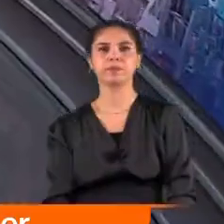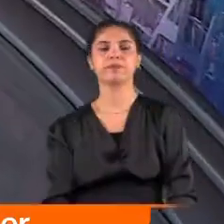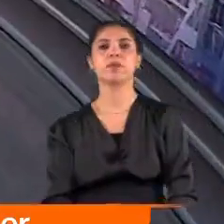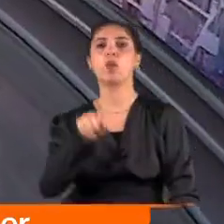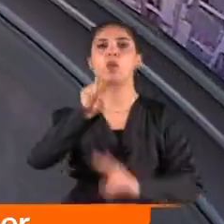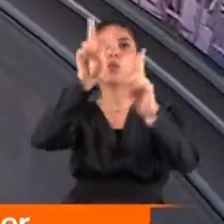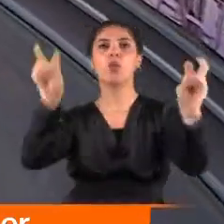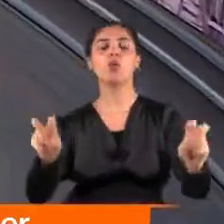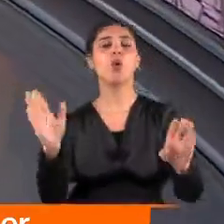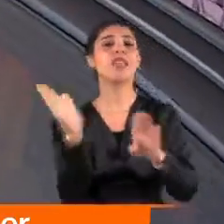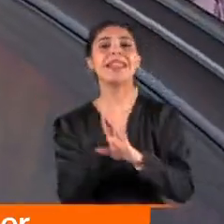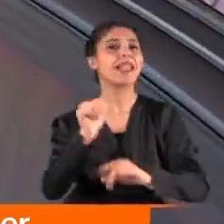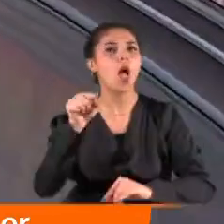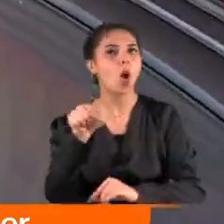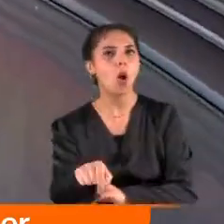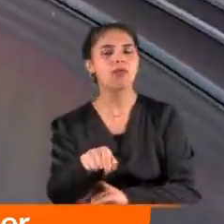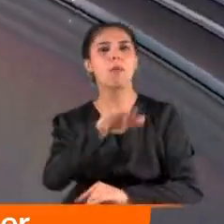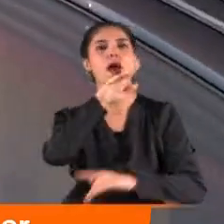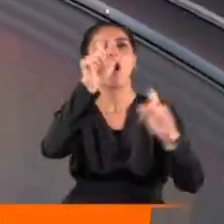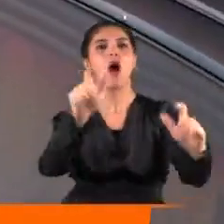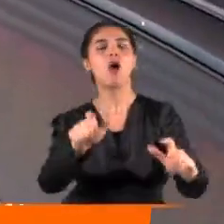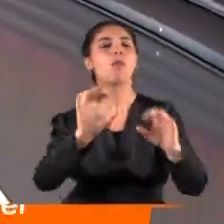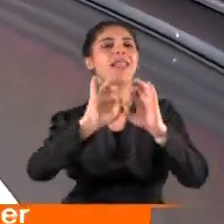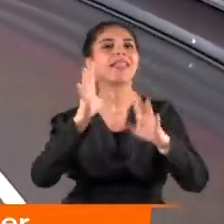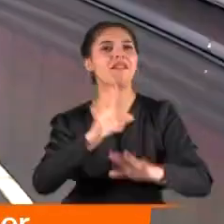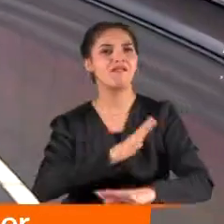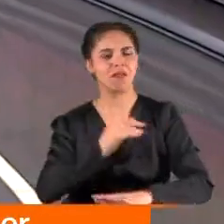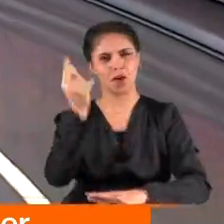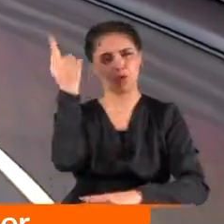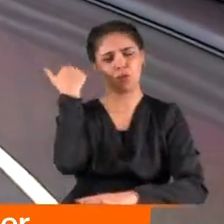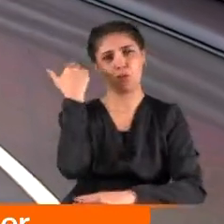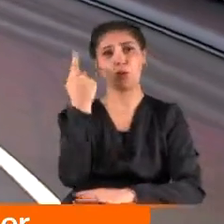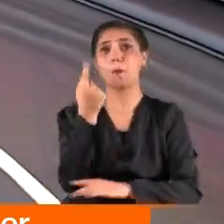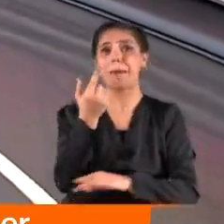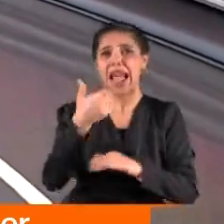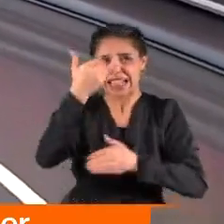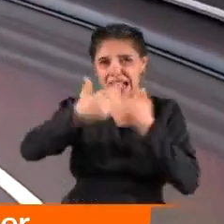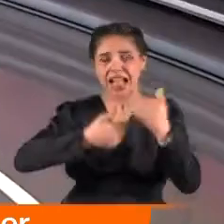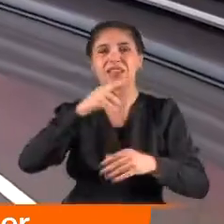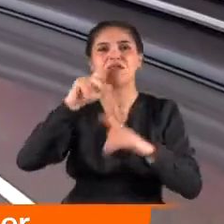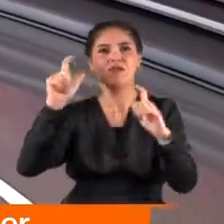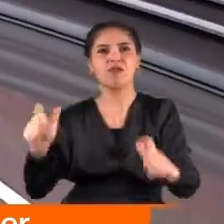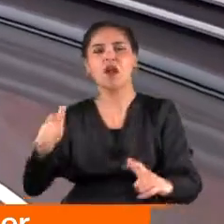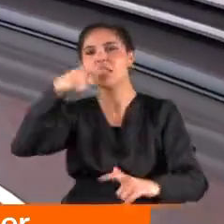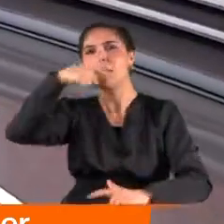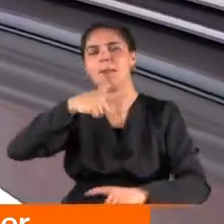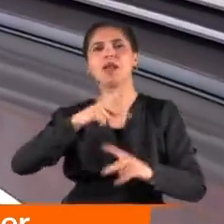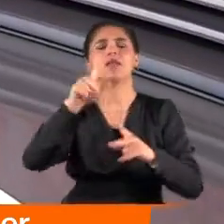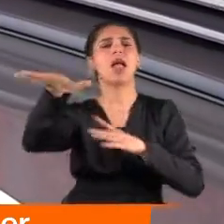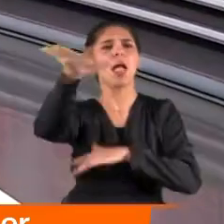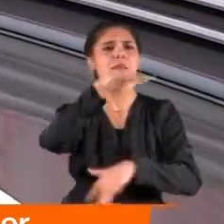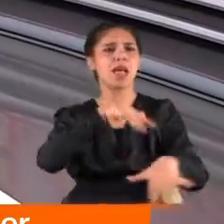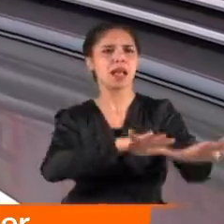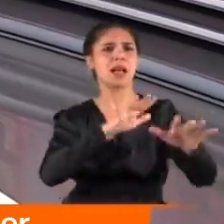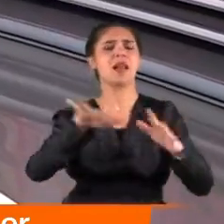Peki bu mesele niye bu kadar önemli? Avrupa'da durum ne? Dün biraz aktarmıştık Fransa'daki grevleri, akaryakıt tesislerindeki krizi.